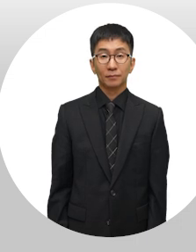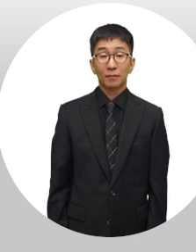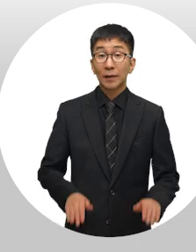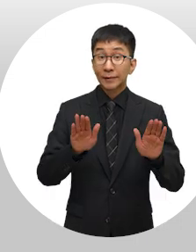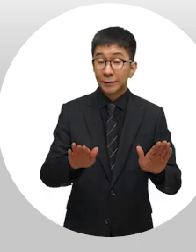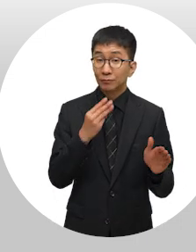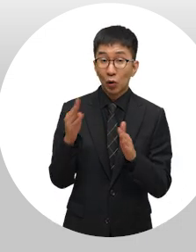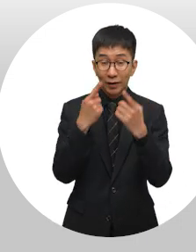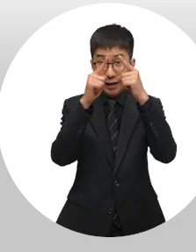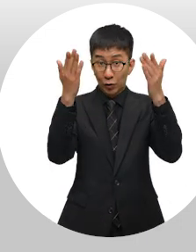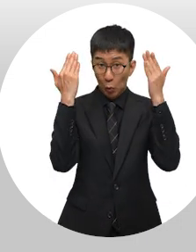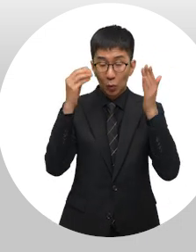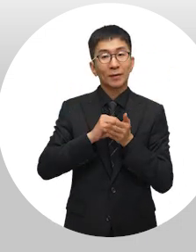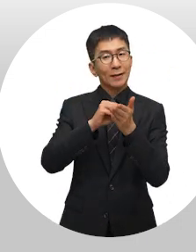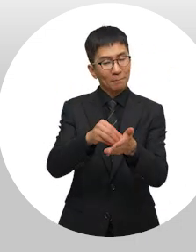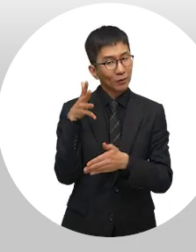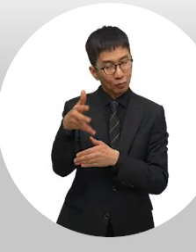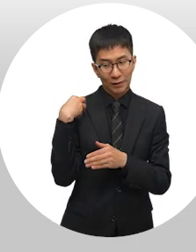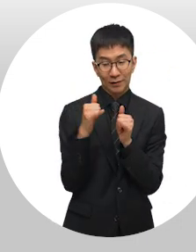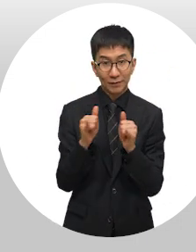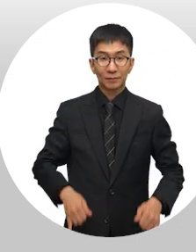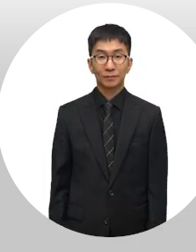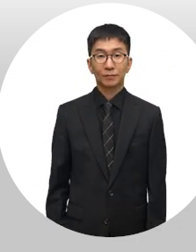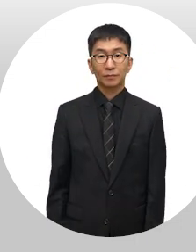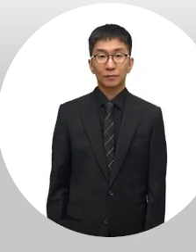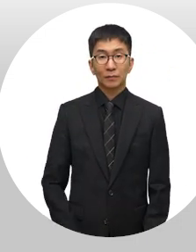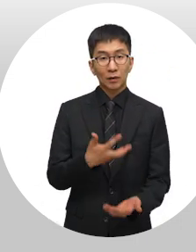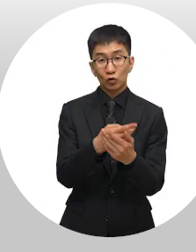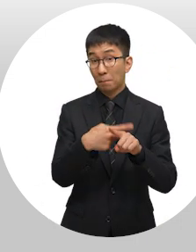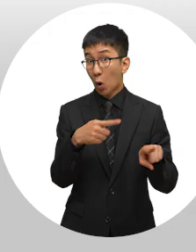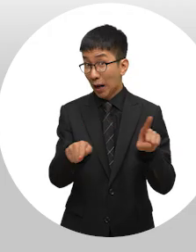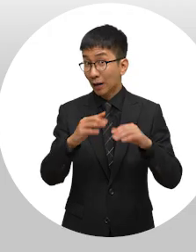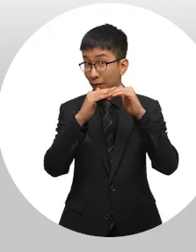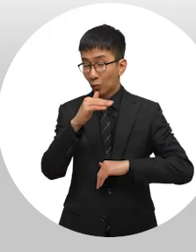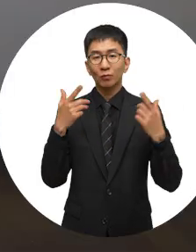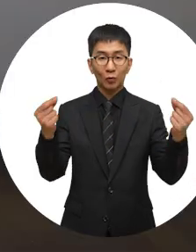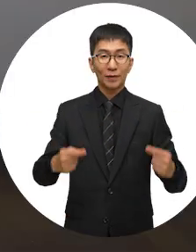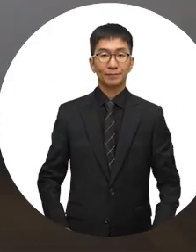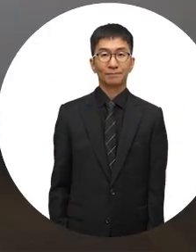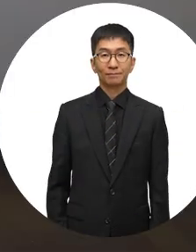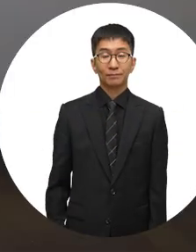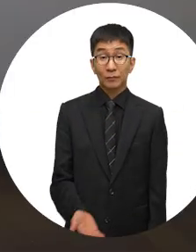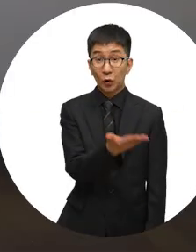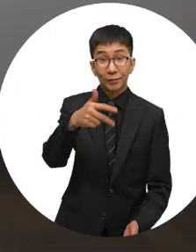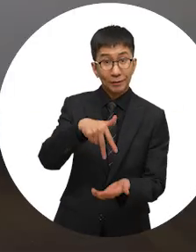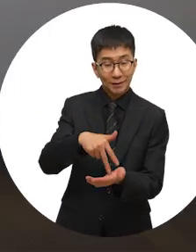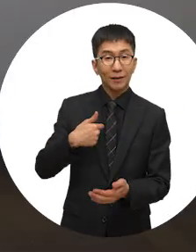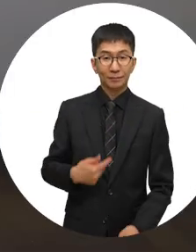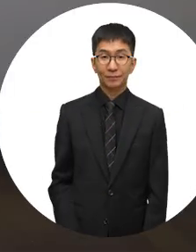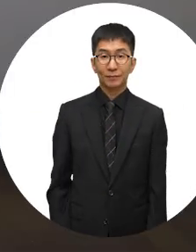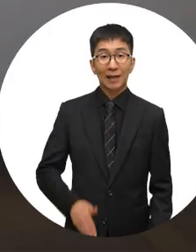이 방법은 실제로 경기대학교 입학사정관이 여러분의 서류를 평가하는 방식과 동일합니다. 따라서 여러분도